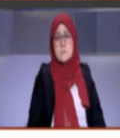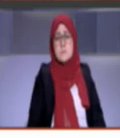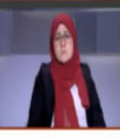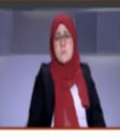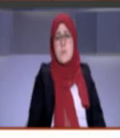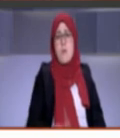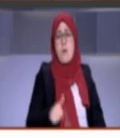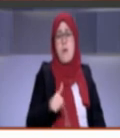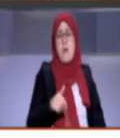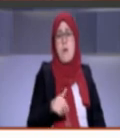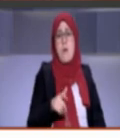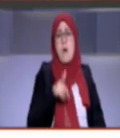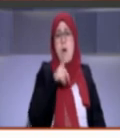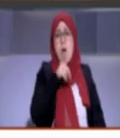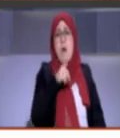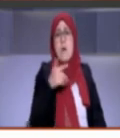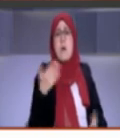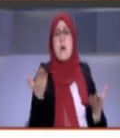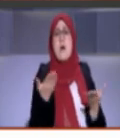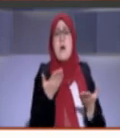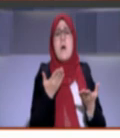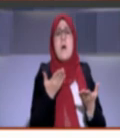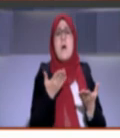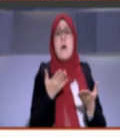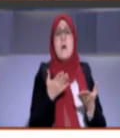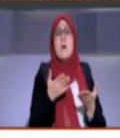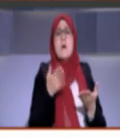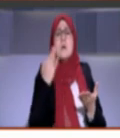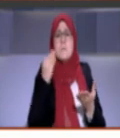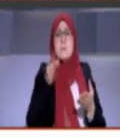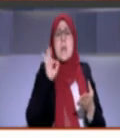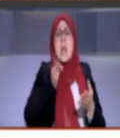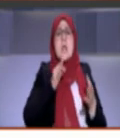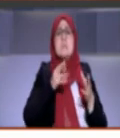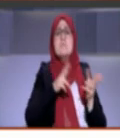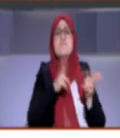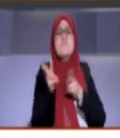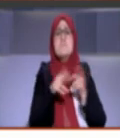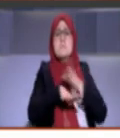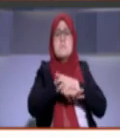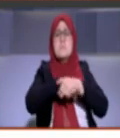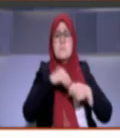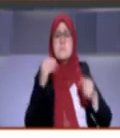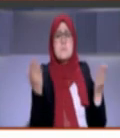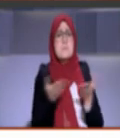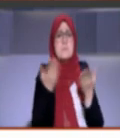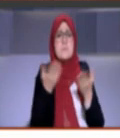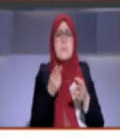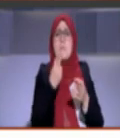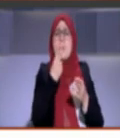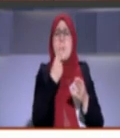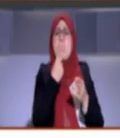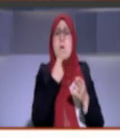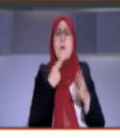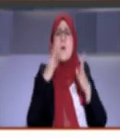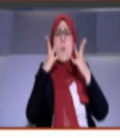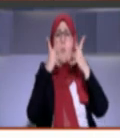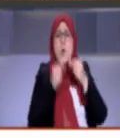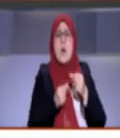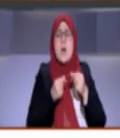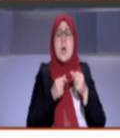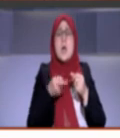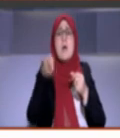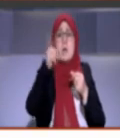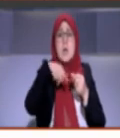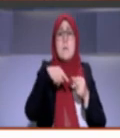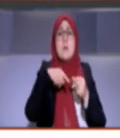طويله الامد مع اي شركه جديده او حتى شركه قديمه هتعمل خط انتاج لكنونات او قفازات مطاطيه او مطهرات. كمان شركه بي ام دبليو عملاق